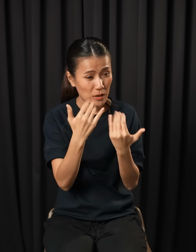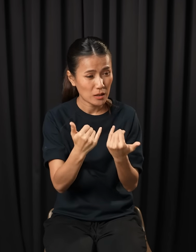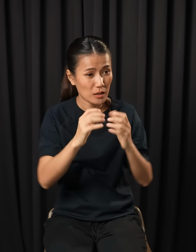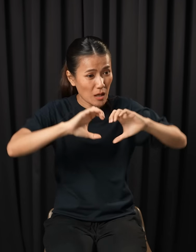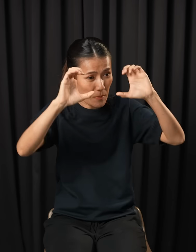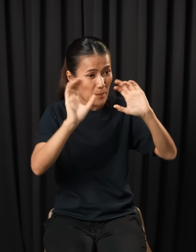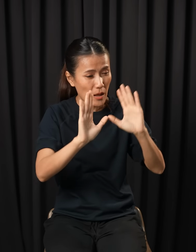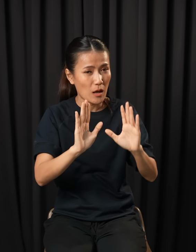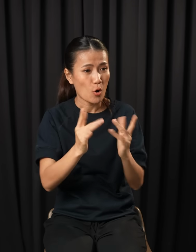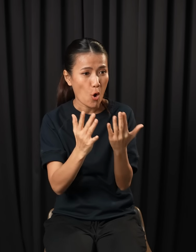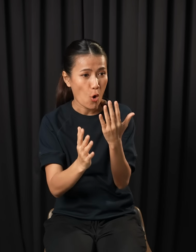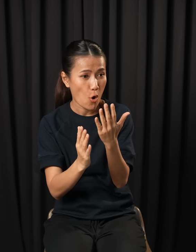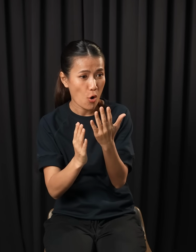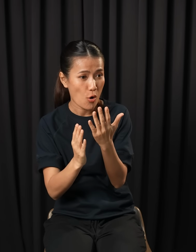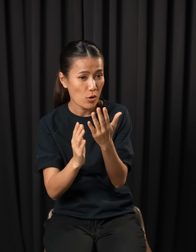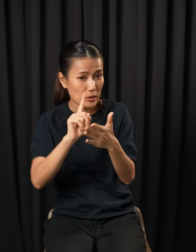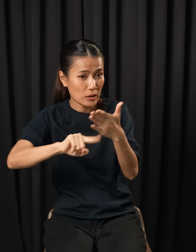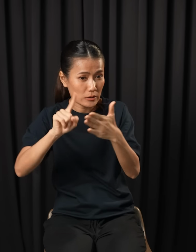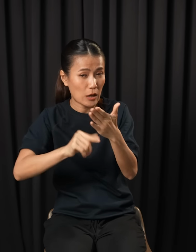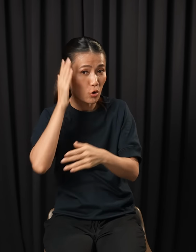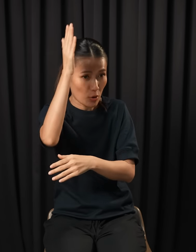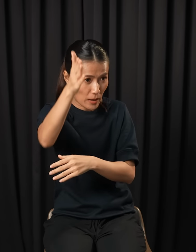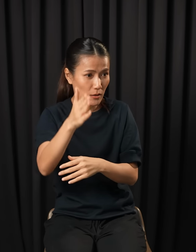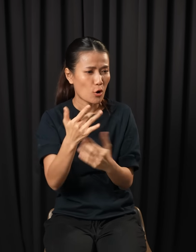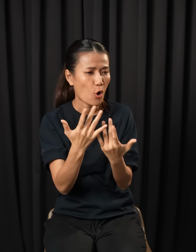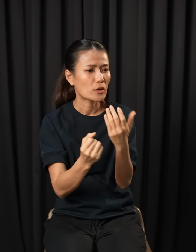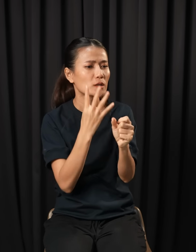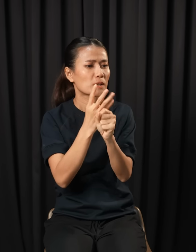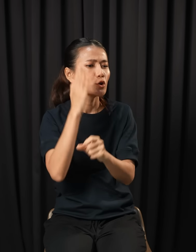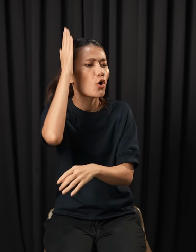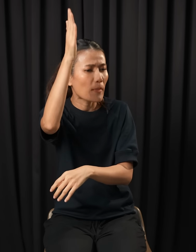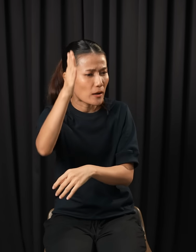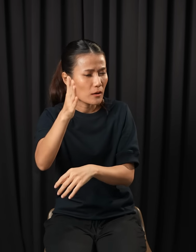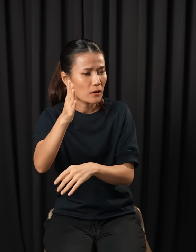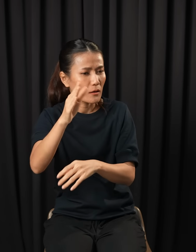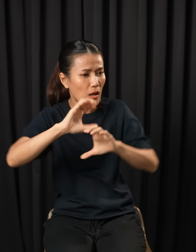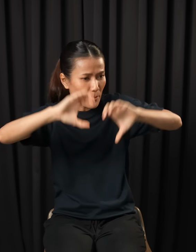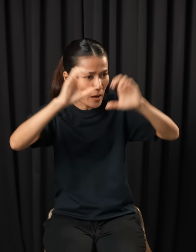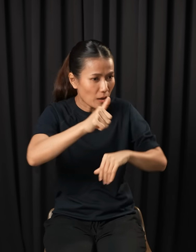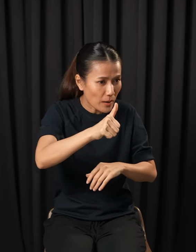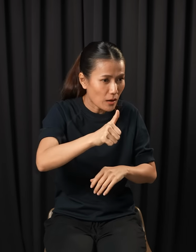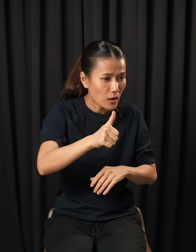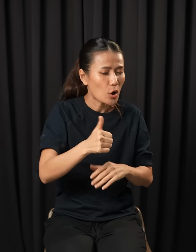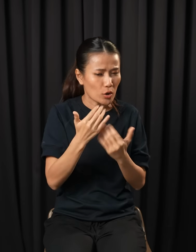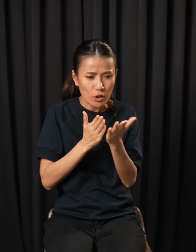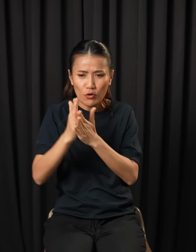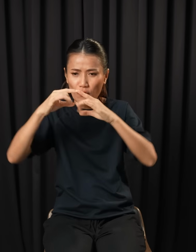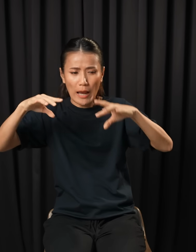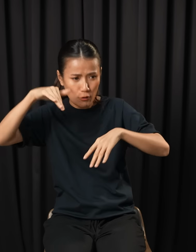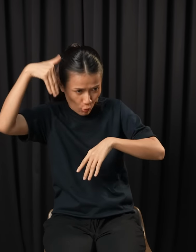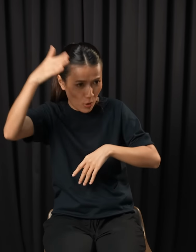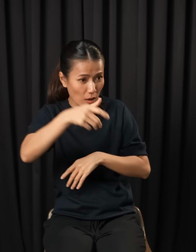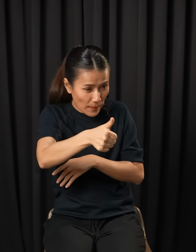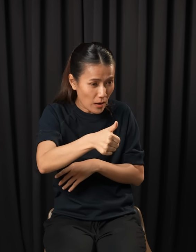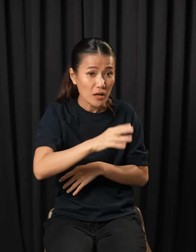รออีกสักรอบได้ไหม ก็ถ้า คือรอบนี้รอบที่แล้ว4ปีนะ เราเป็นฝ่ายค้านเต็มตัวรอบนี้อีกสัก4